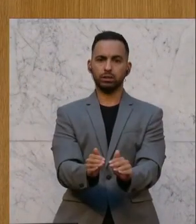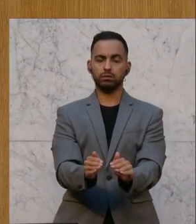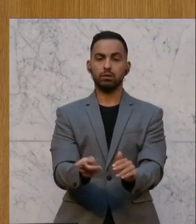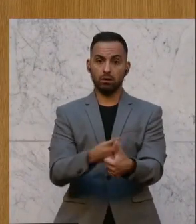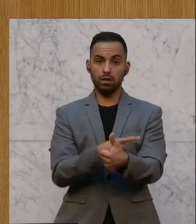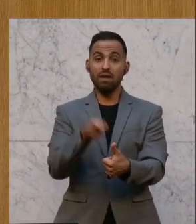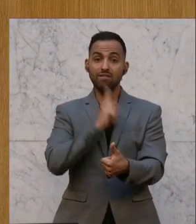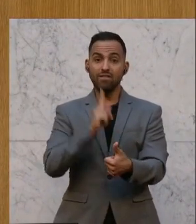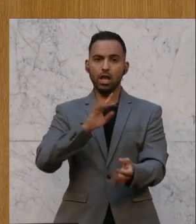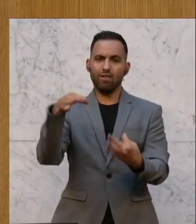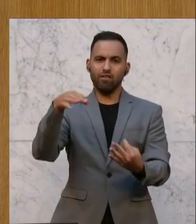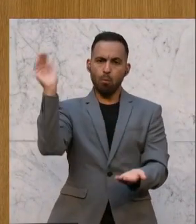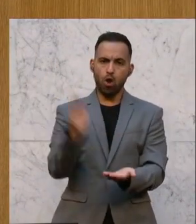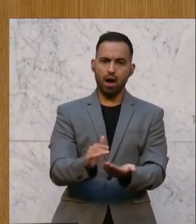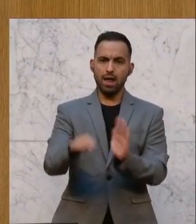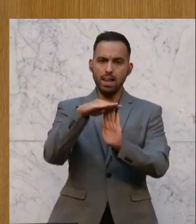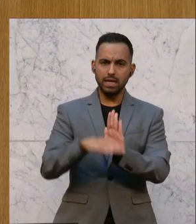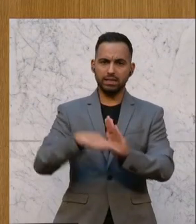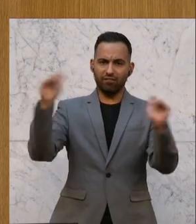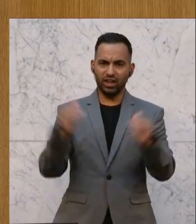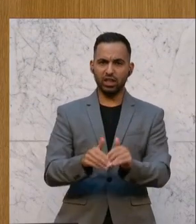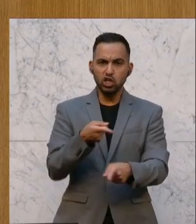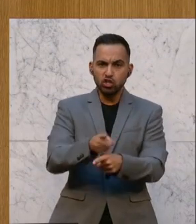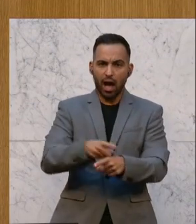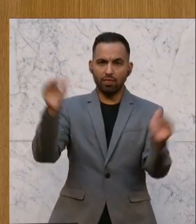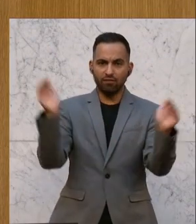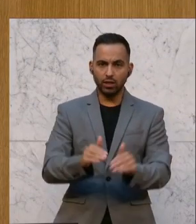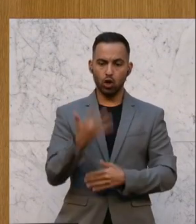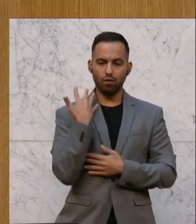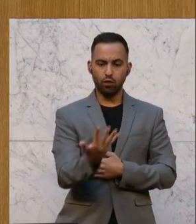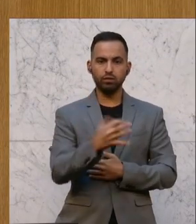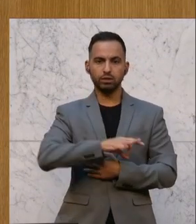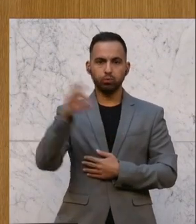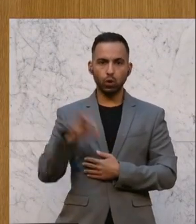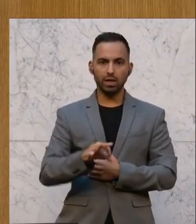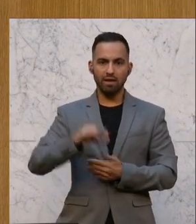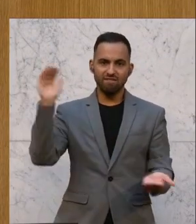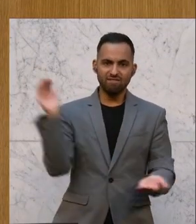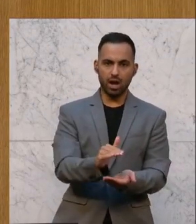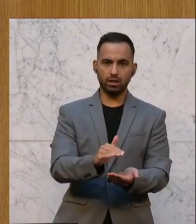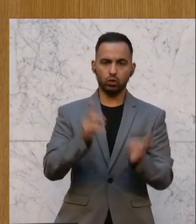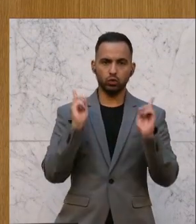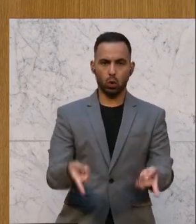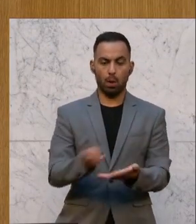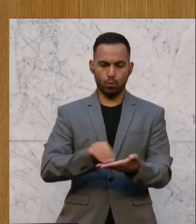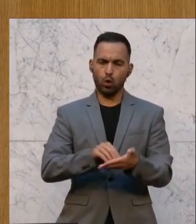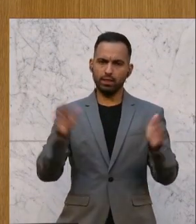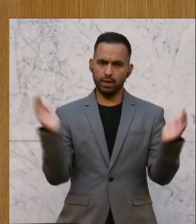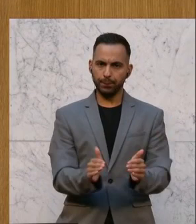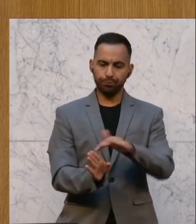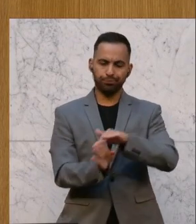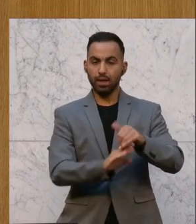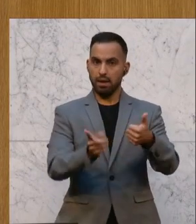weniger Formulare, weniger Listen, weniger Schikane. Wir fordern 50% weniger Bürokratie in der Schule. Erstens.